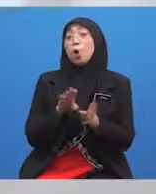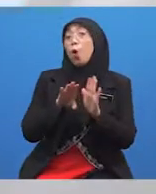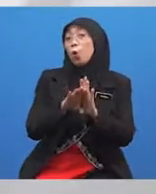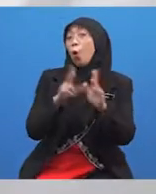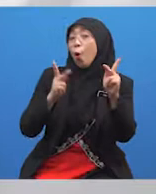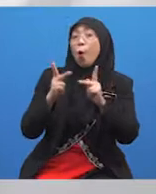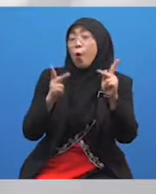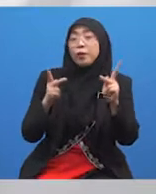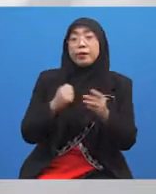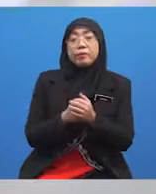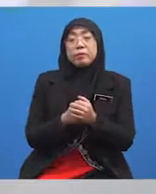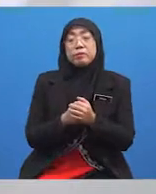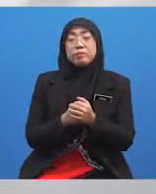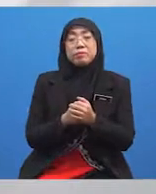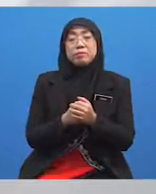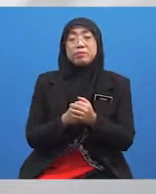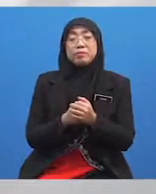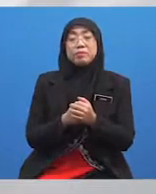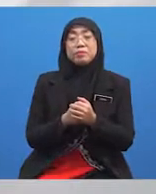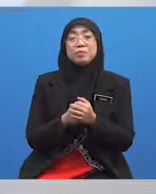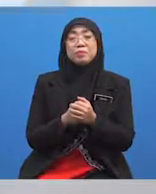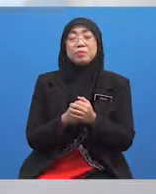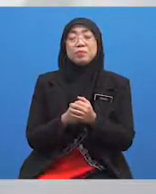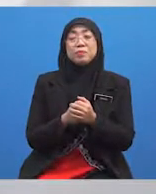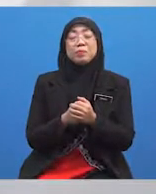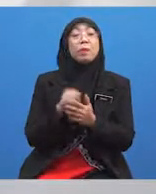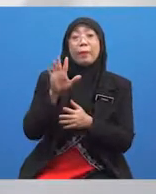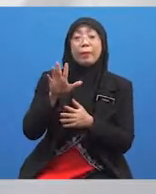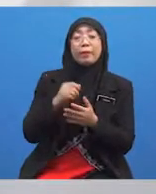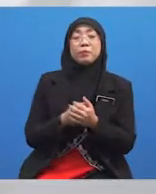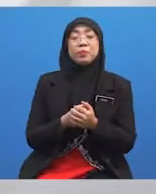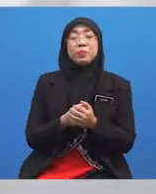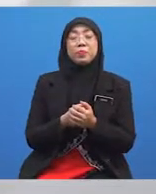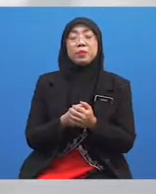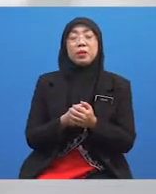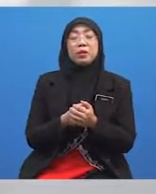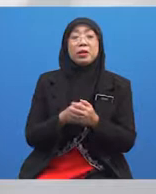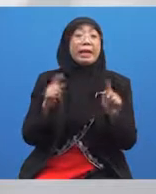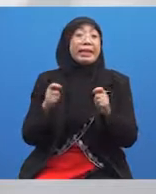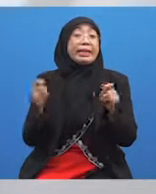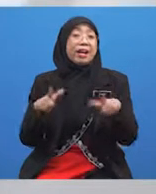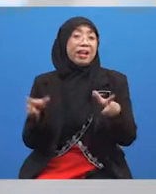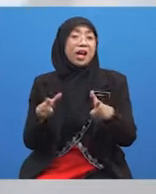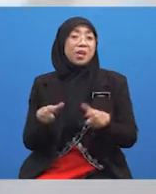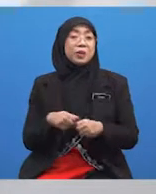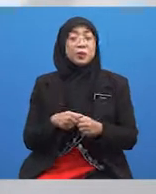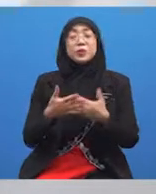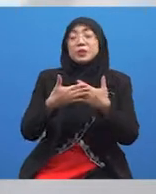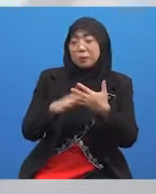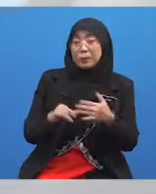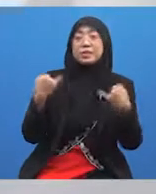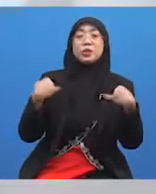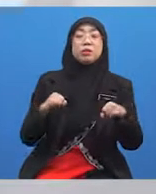diidam-idamkan. Dan proses yang kelima, gelagat selepas jualan. Pada peringkat ini, pengguna bertindak